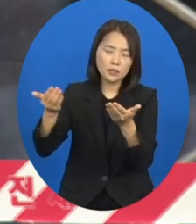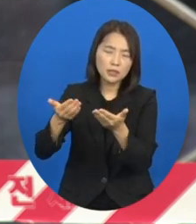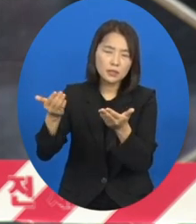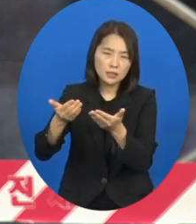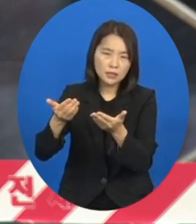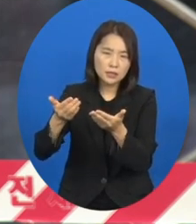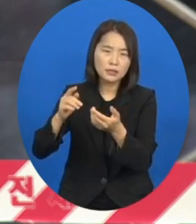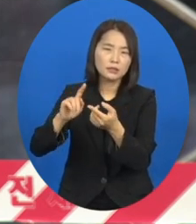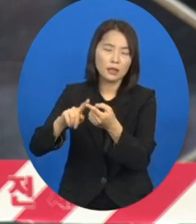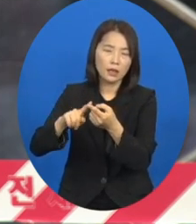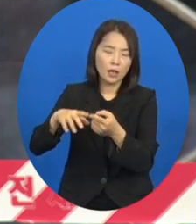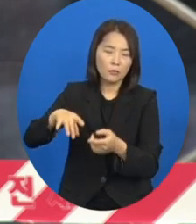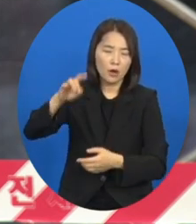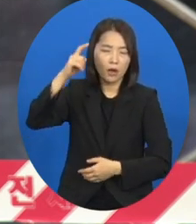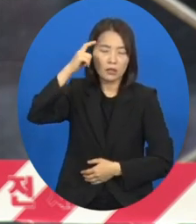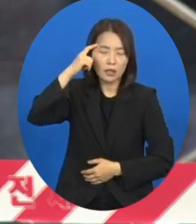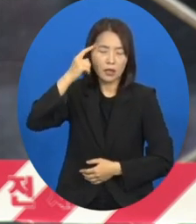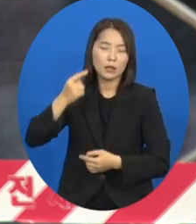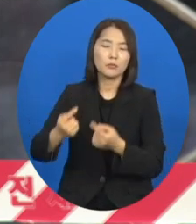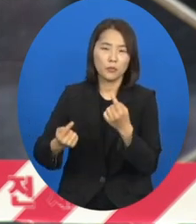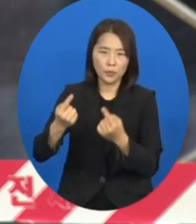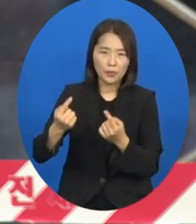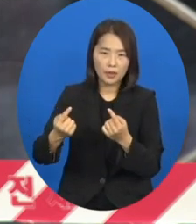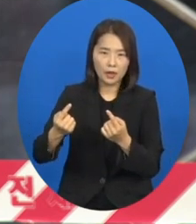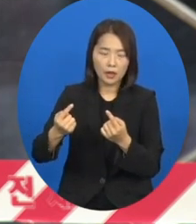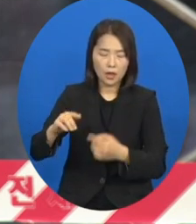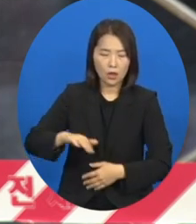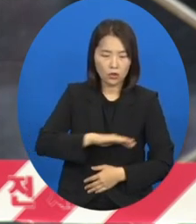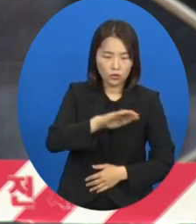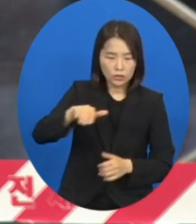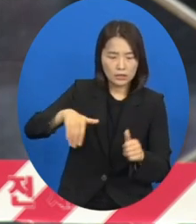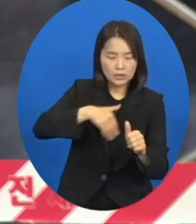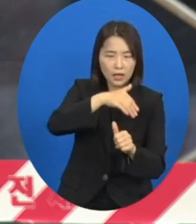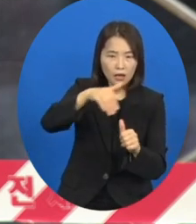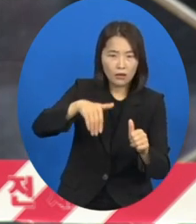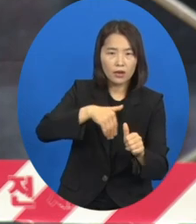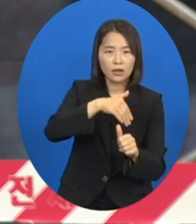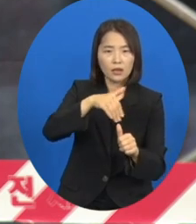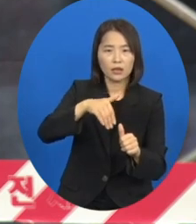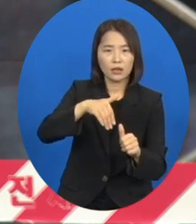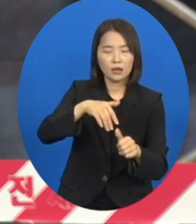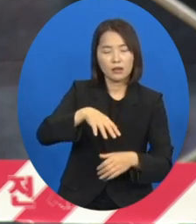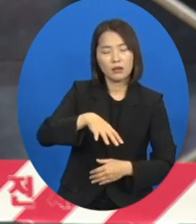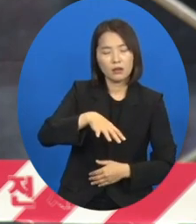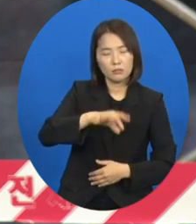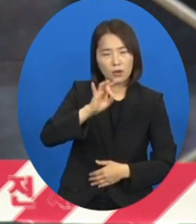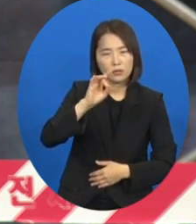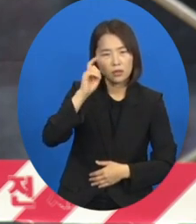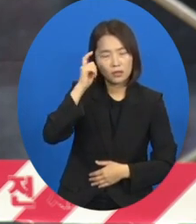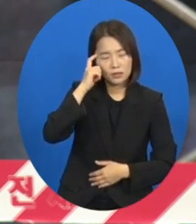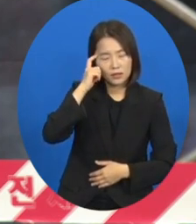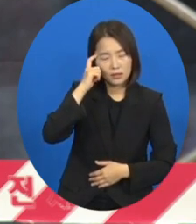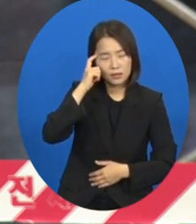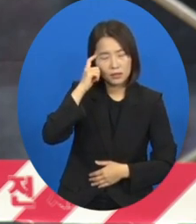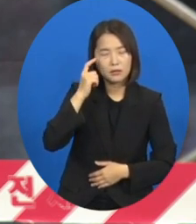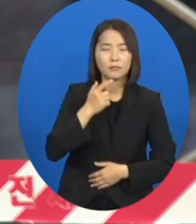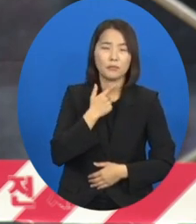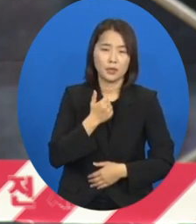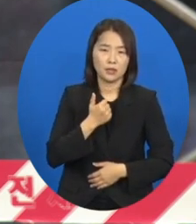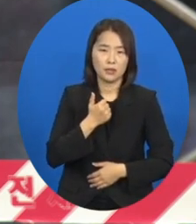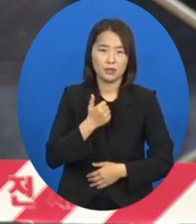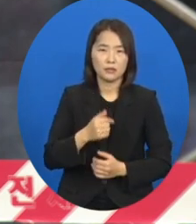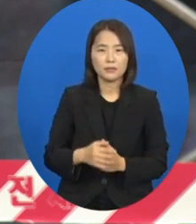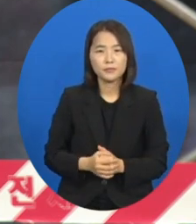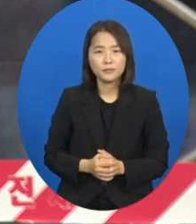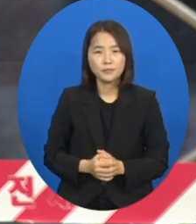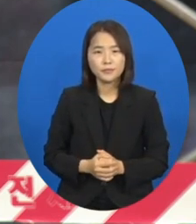일인가를 먼저 생각하기보다 우리의 형편, 우리의 상황을 먼저 생각했노라 라고